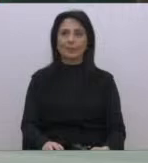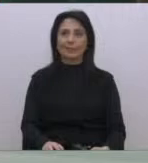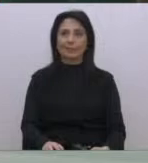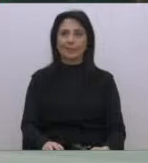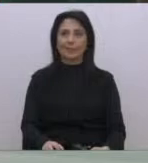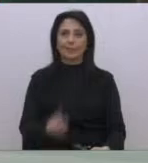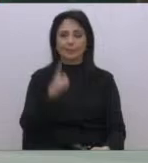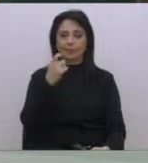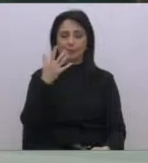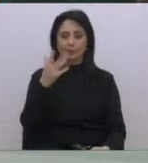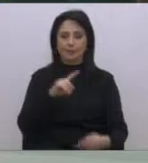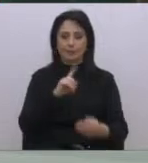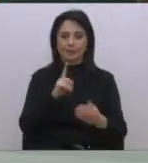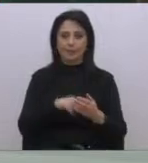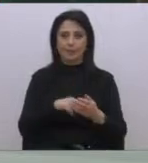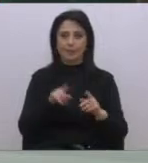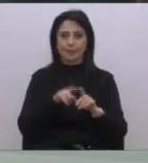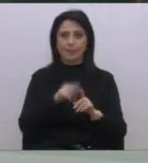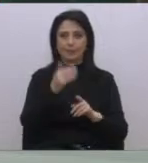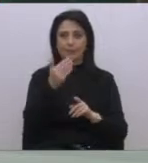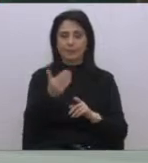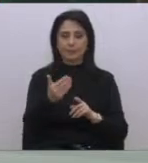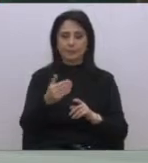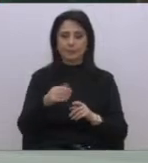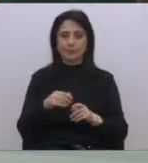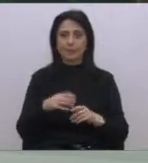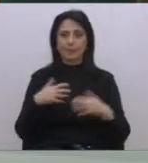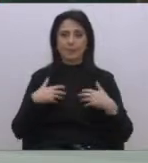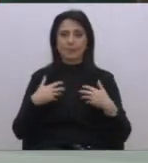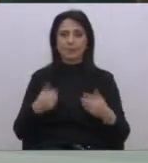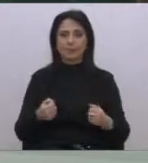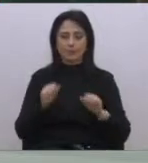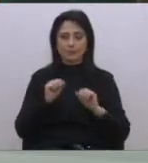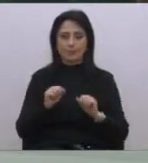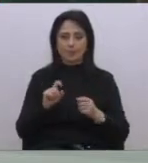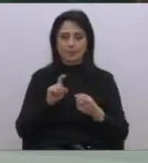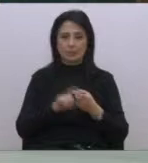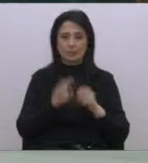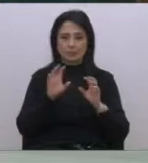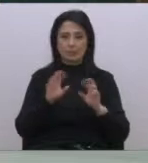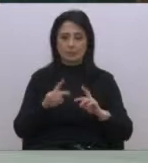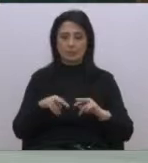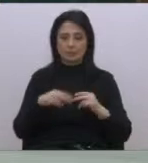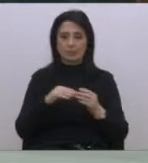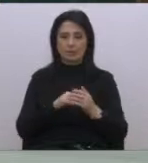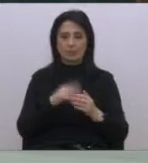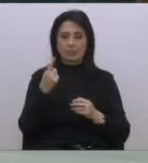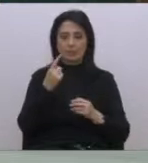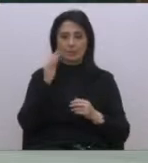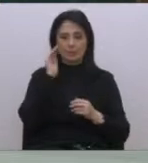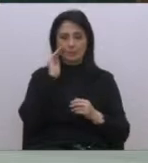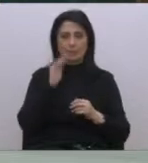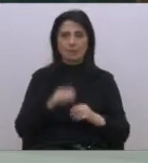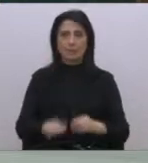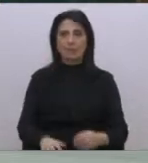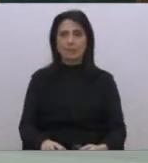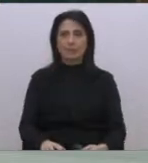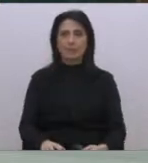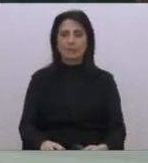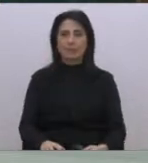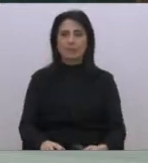As mehute Zavitri, as evit când smire gamusadani, Giantelovis, Dacu, Șesahi, Kanuși, Culeba, Pirveni, Mosmenit, Paketi.